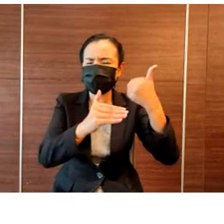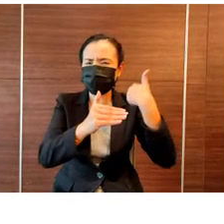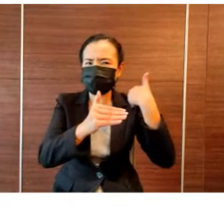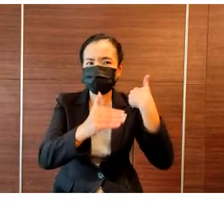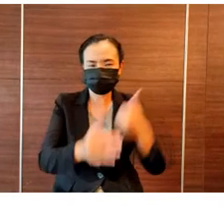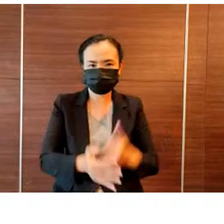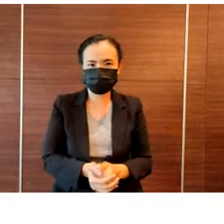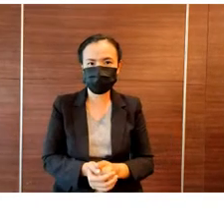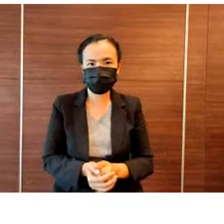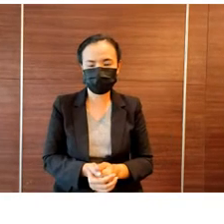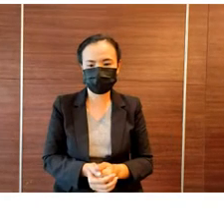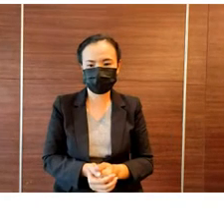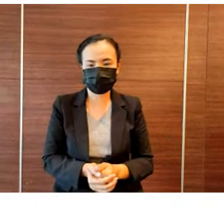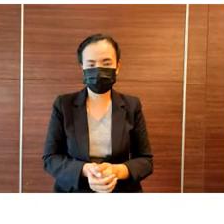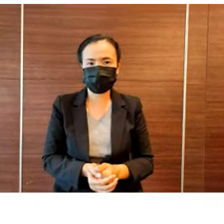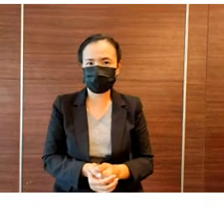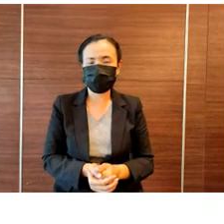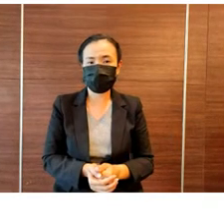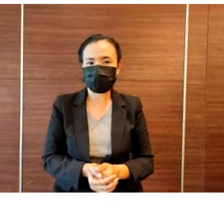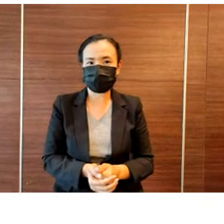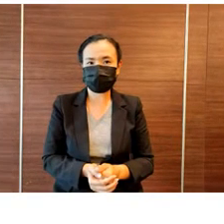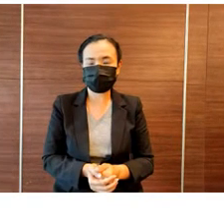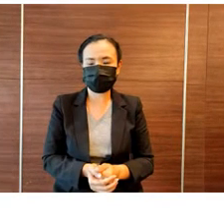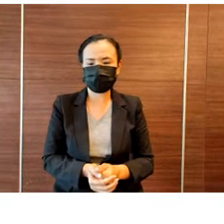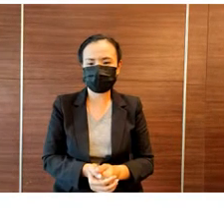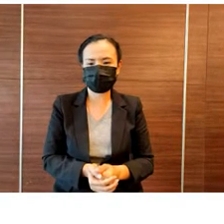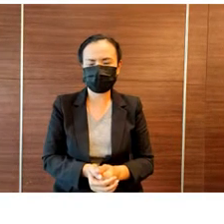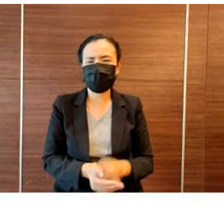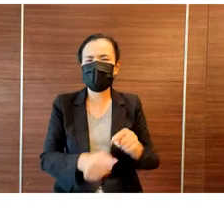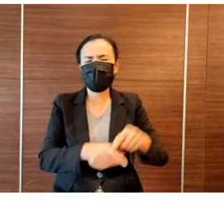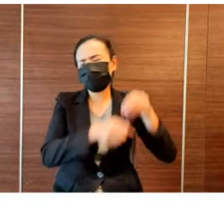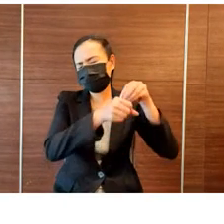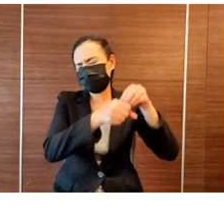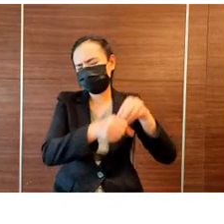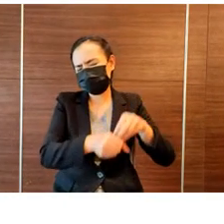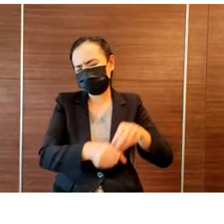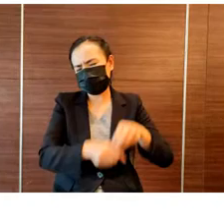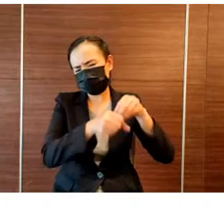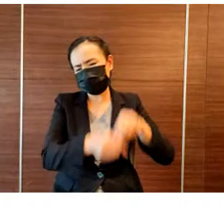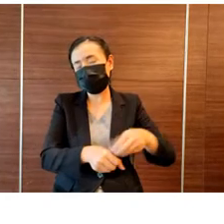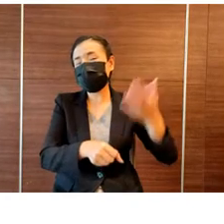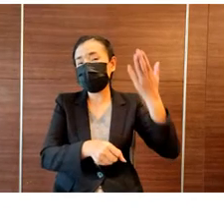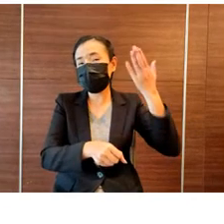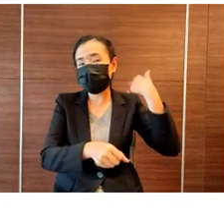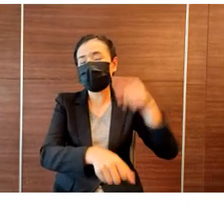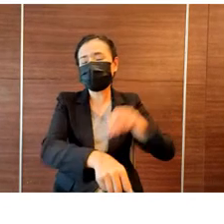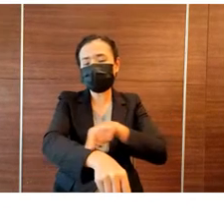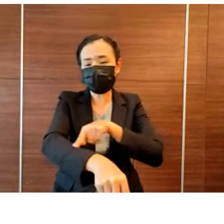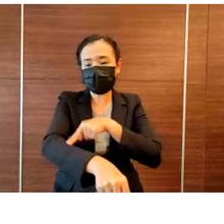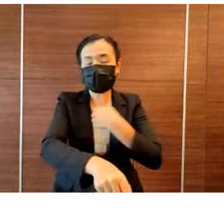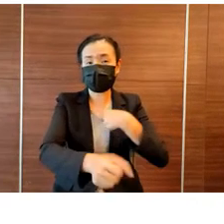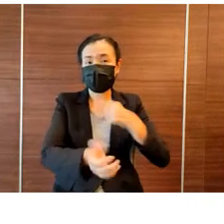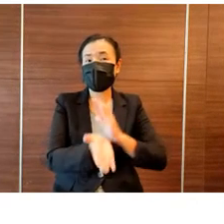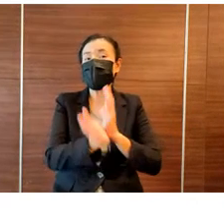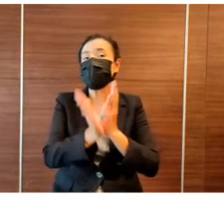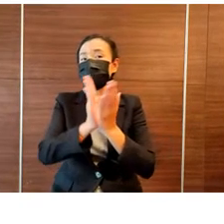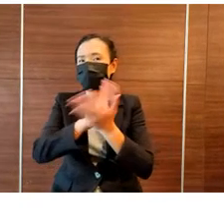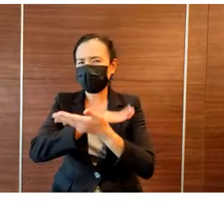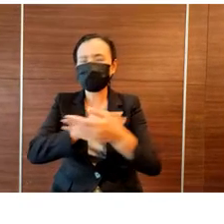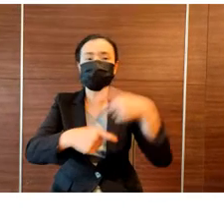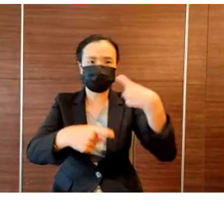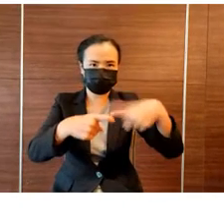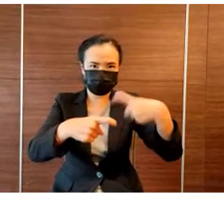ก็มันเป็นอะไรที่ปลูกฝังกันมาเยอะแล้วก็นานพอเป็นอย่างนี้ปุ๊บถ้าเราจะปรับความคิดเขามันค่อน